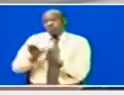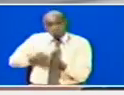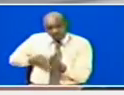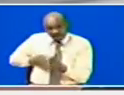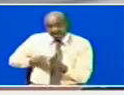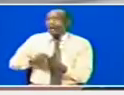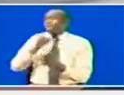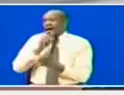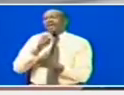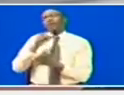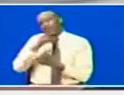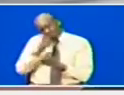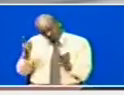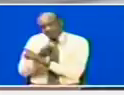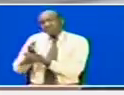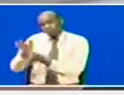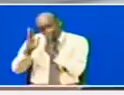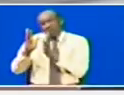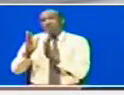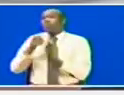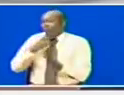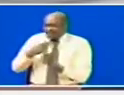ambavyo anapangilia mambo, mwanamume kuna vile ambavyo anataka